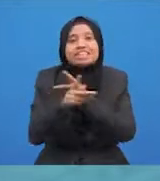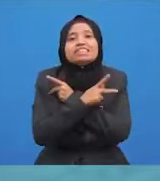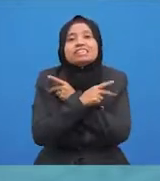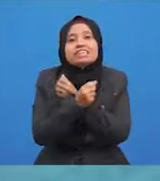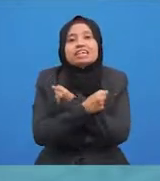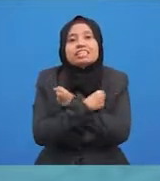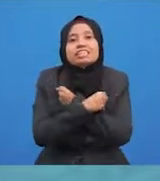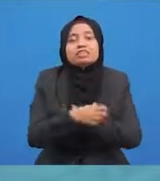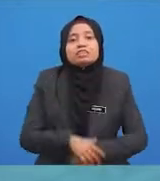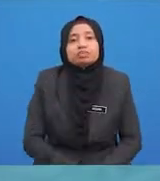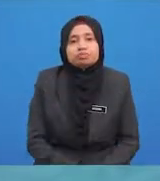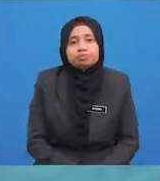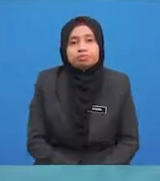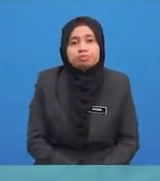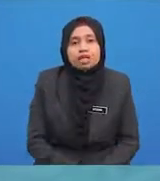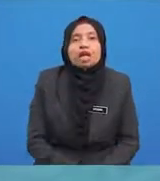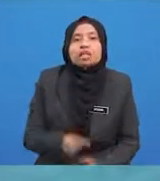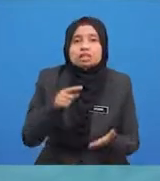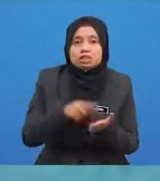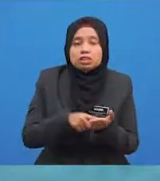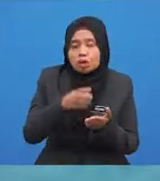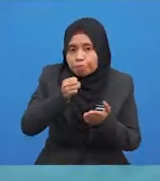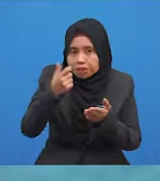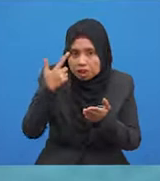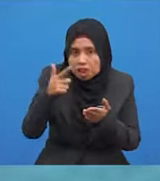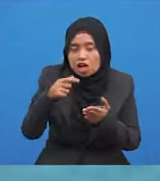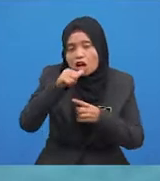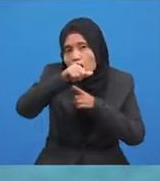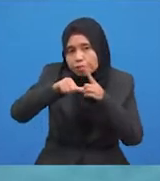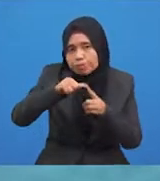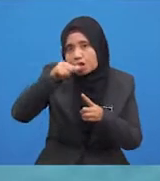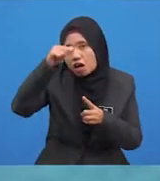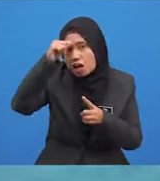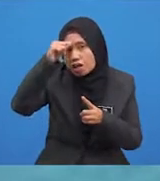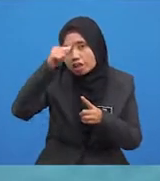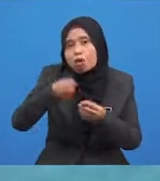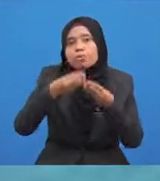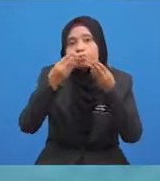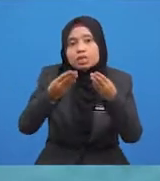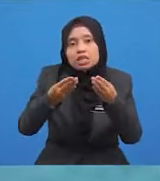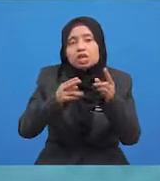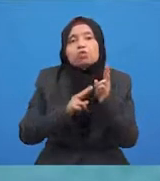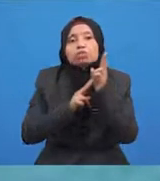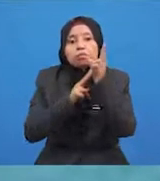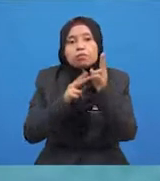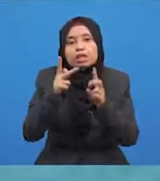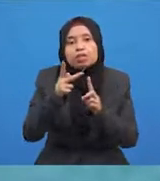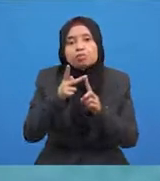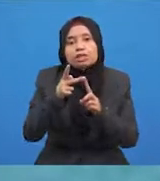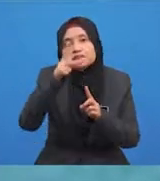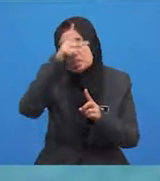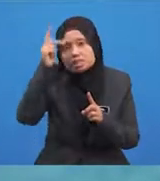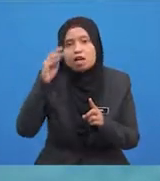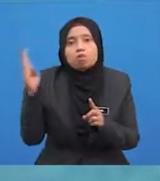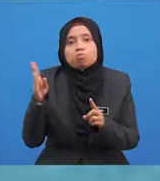sayang. Hal ini dapat dilihat apabila ayah memberikan keutamaan kepada